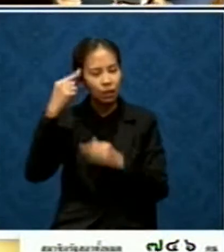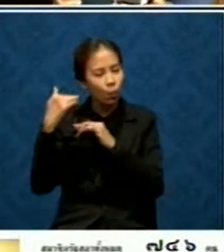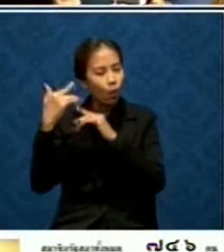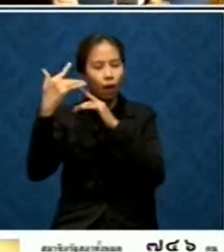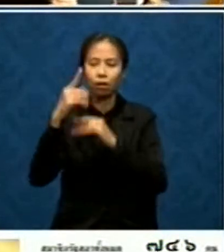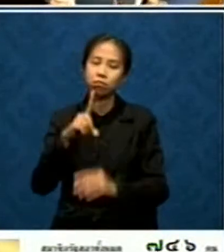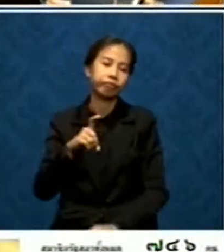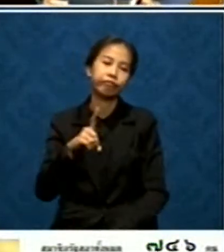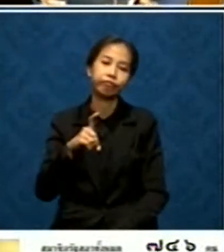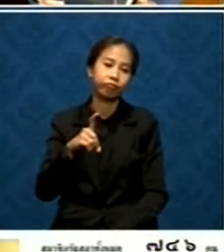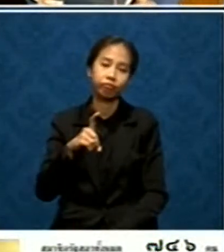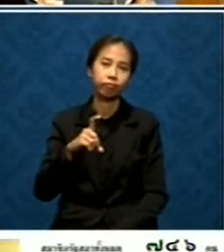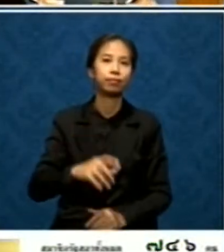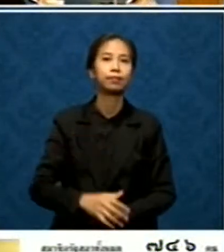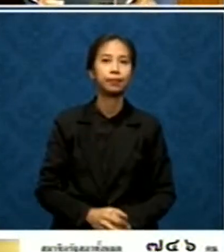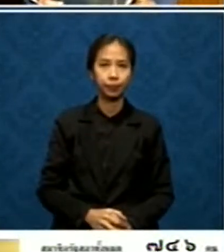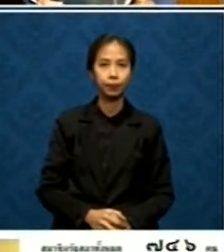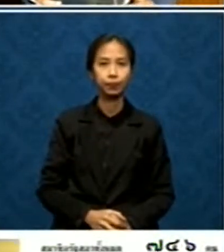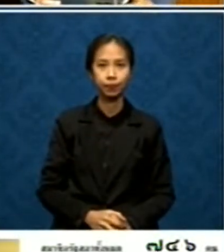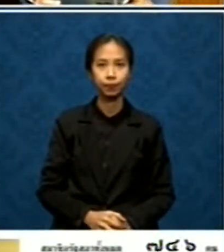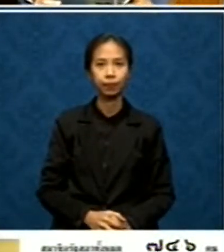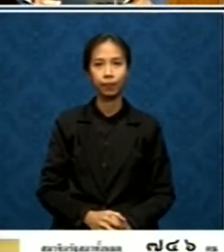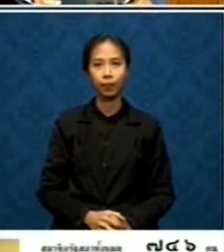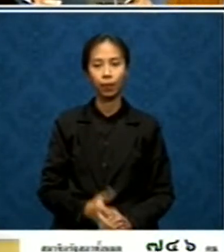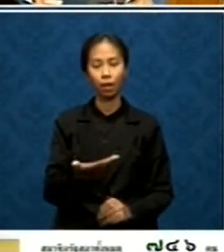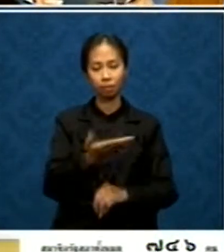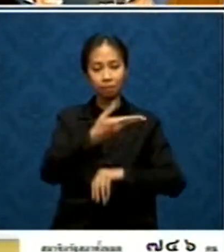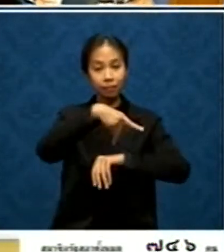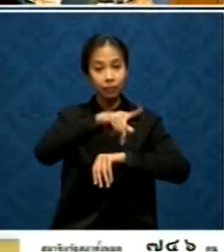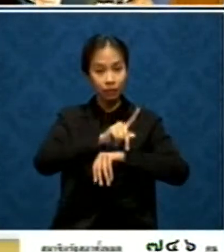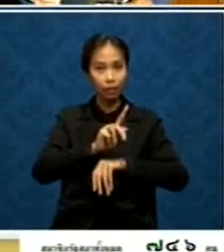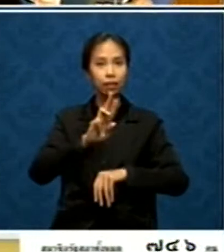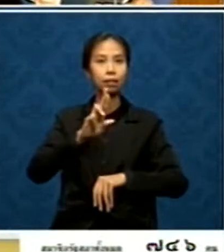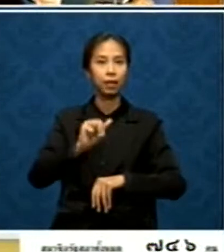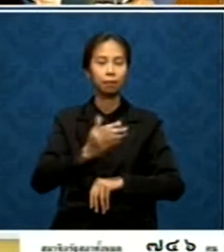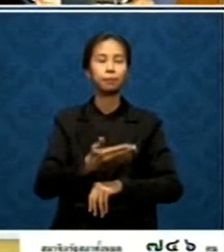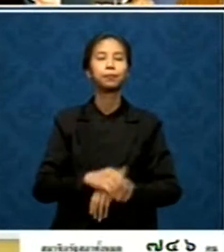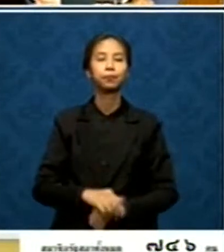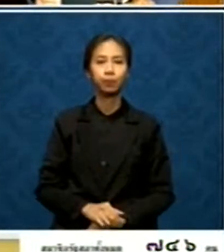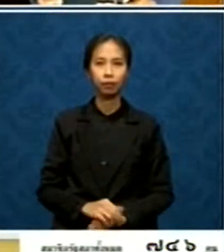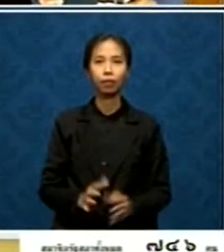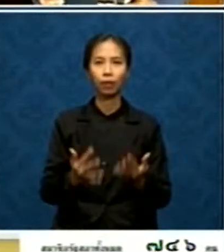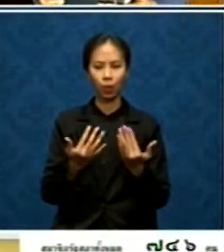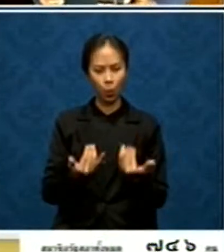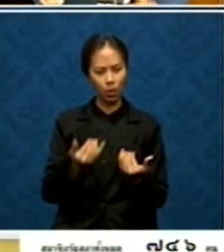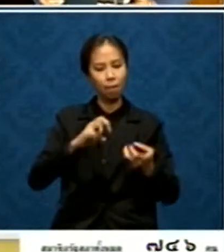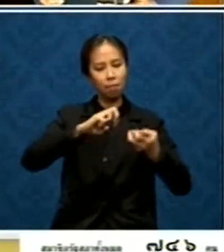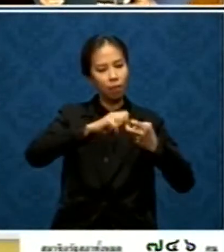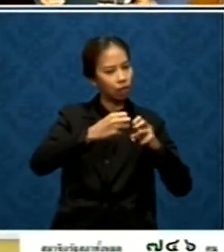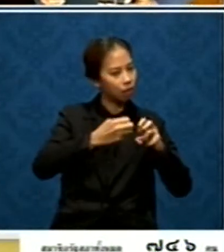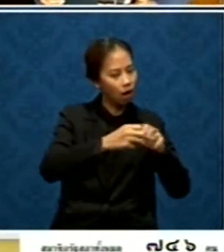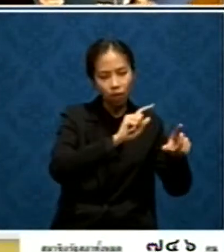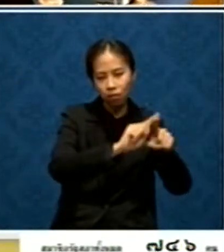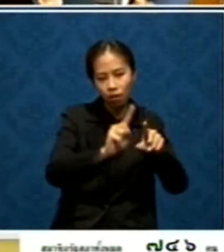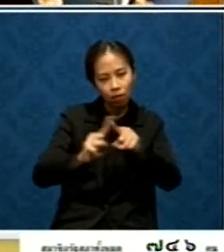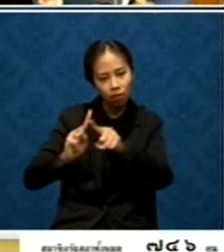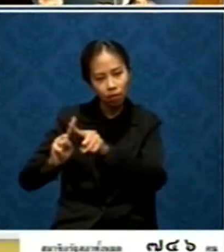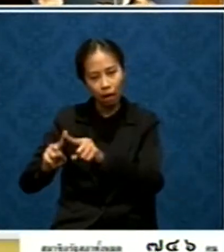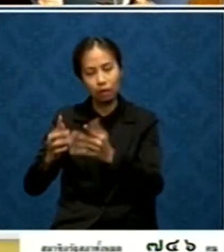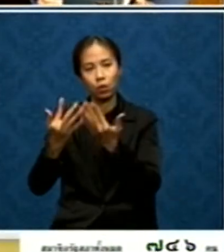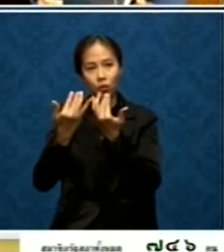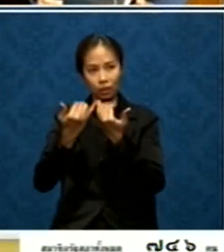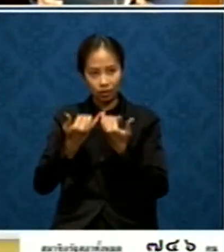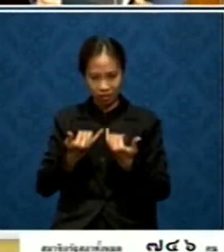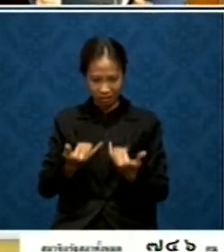ประเทศไทยท่านประธานรัฐสภาที่เคารพความท้าทายเหล่านี้เป็นหนึ่งในปัจจัยที่ก่อ